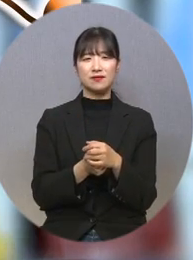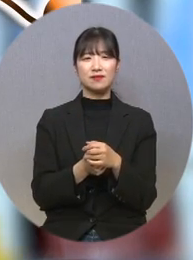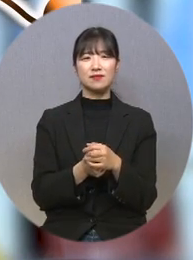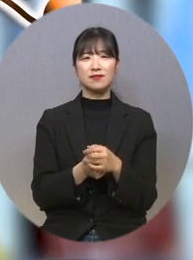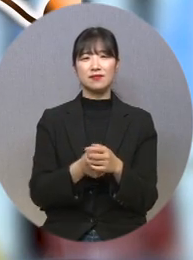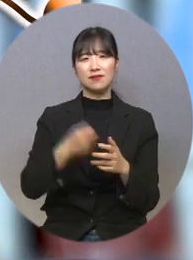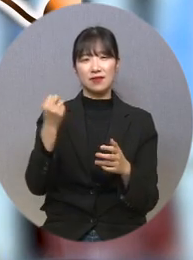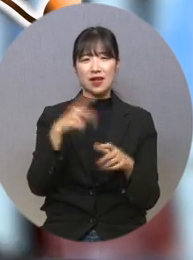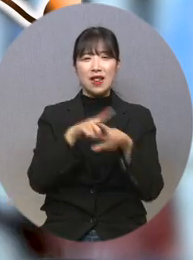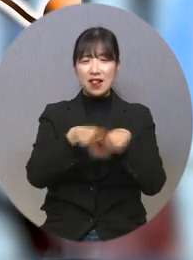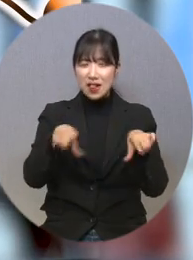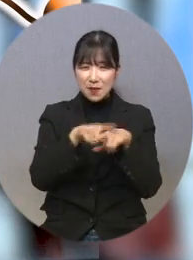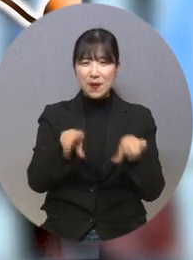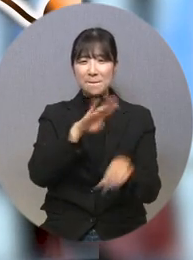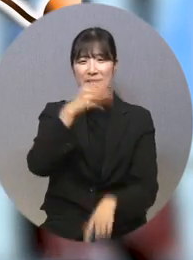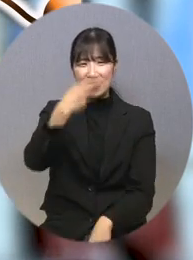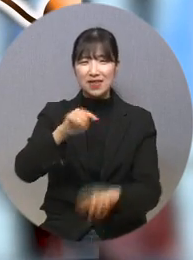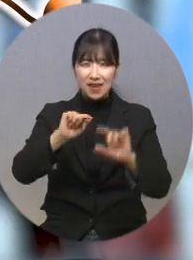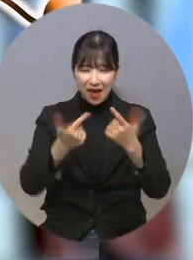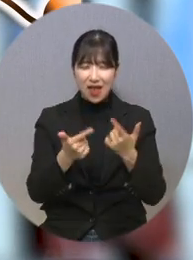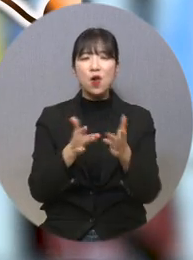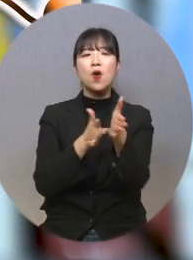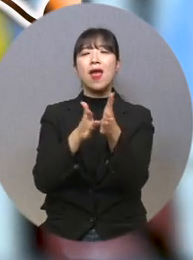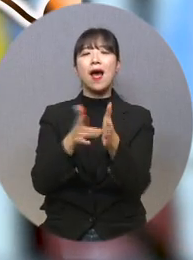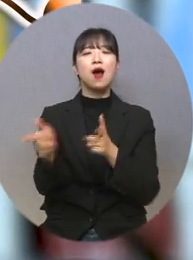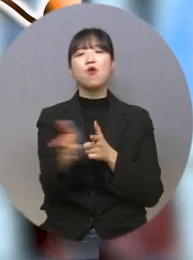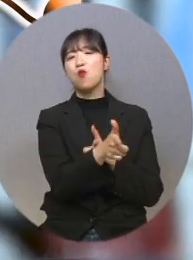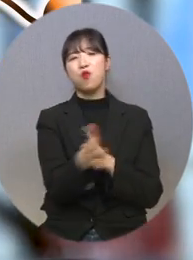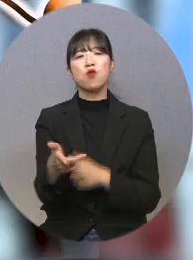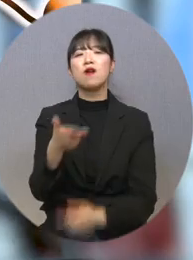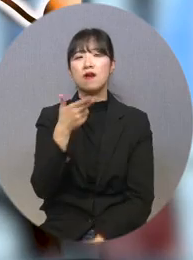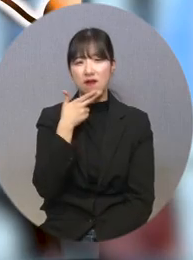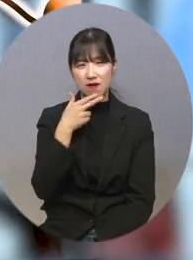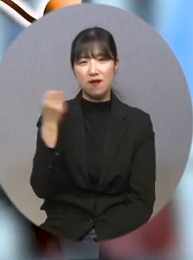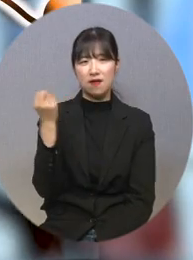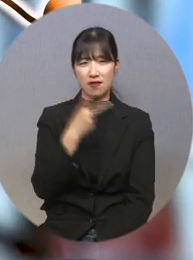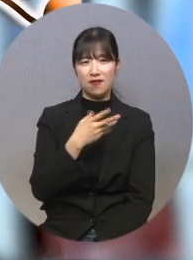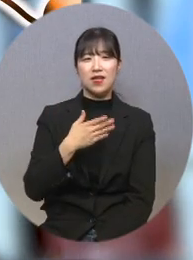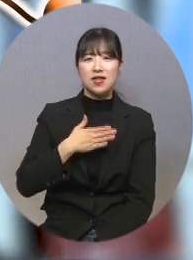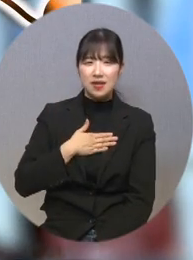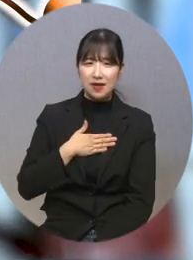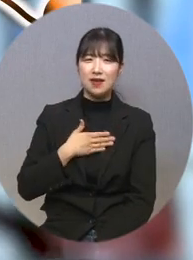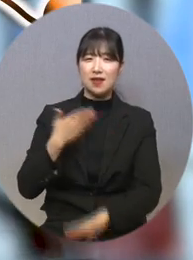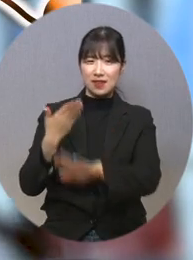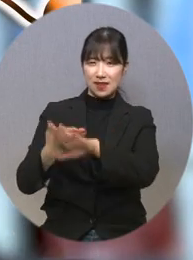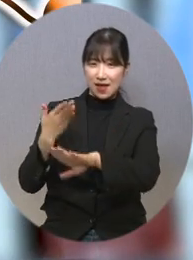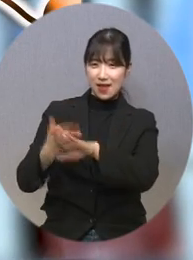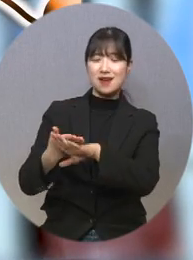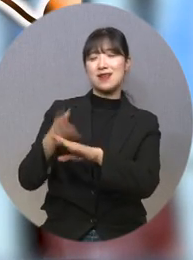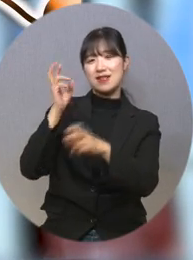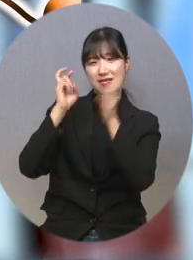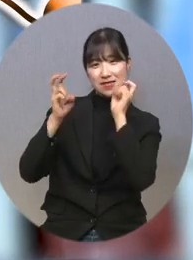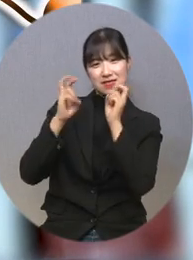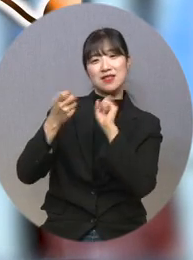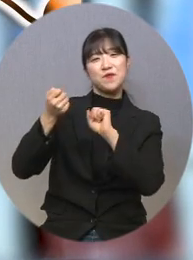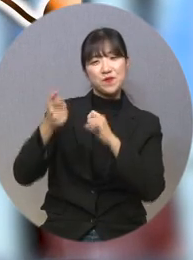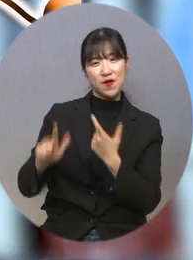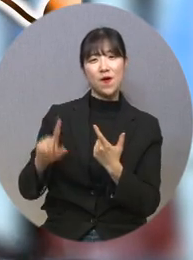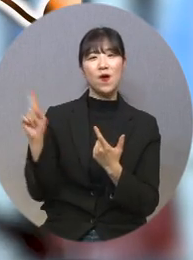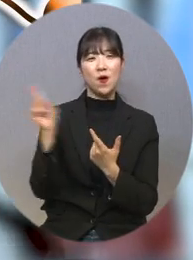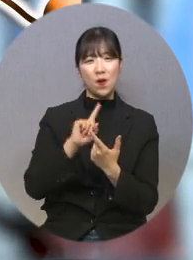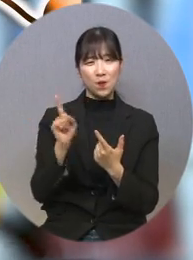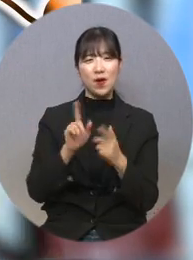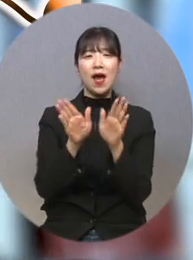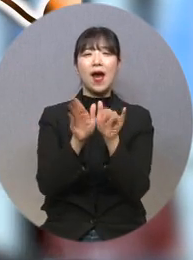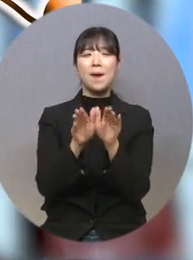예, 일반 비트가 아닌 무농약 비트로 사용하고 있고요. 그리고 저희가 다른 타사 제품과 다른 게 있다면 한